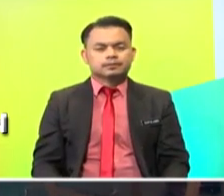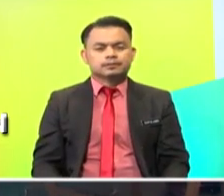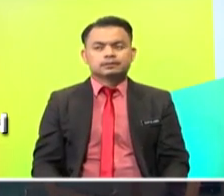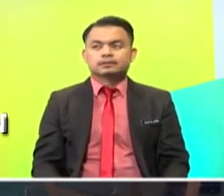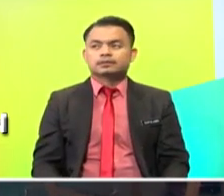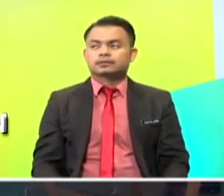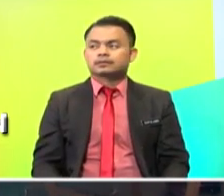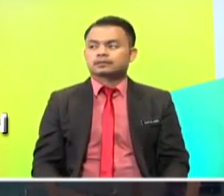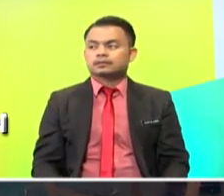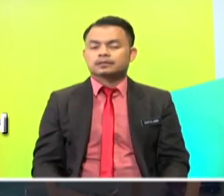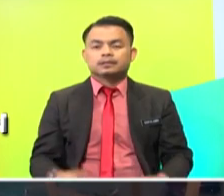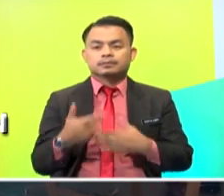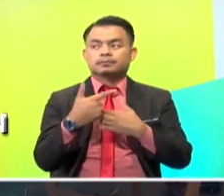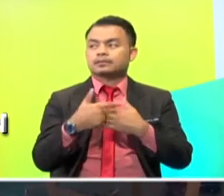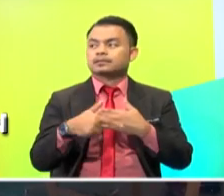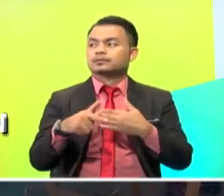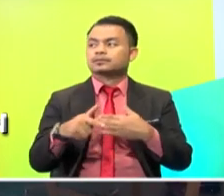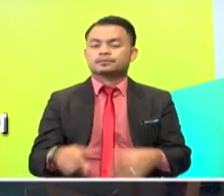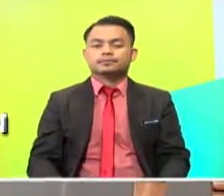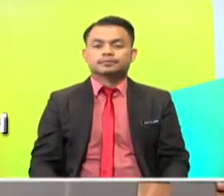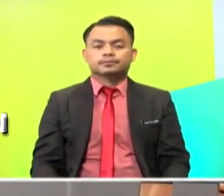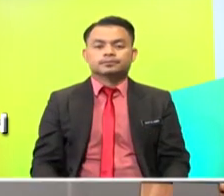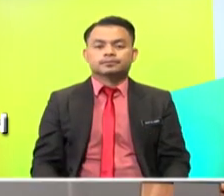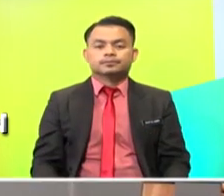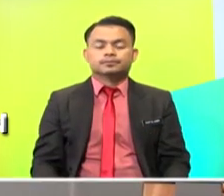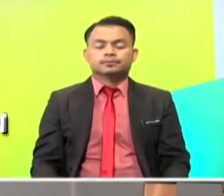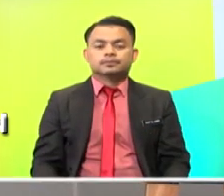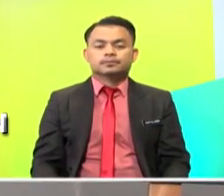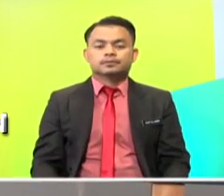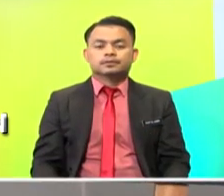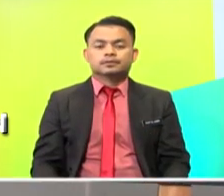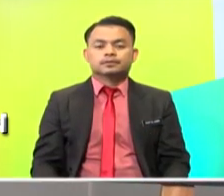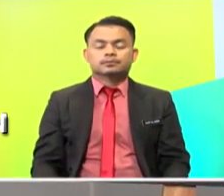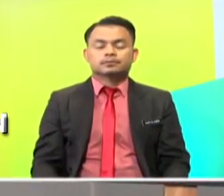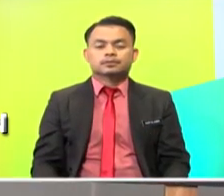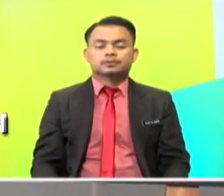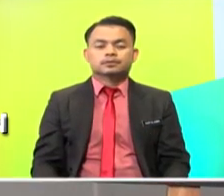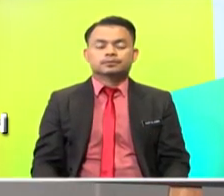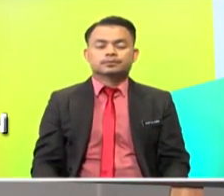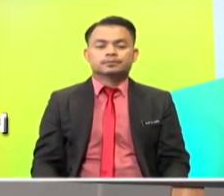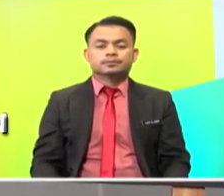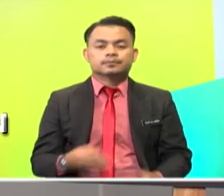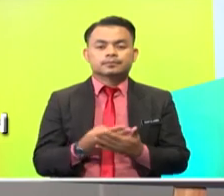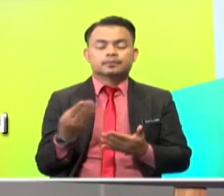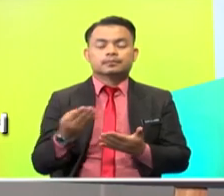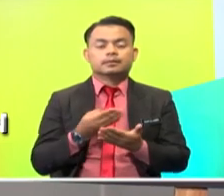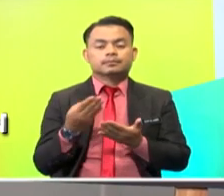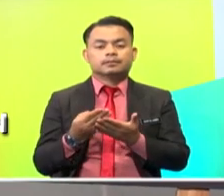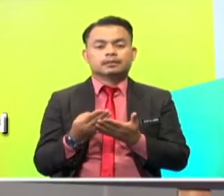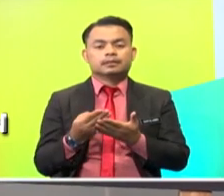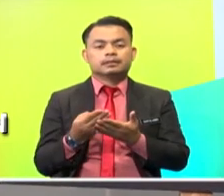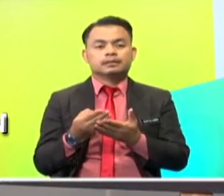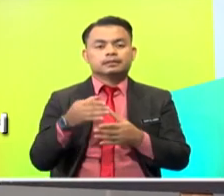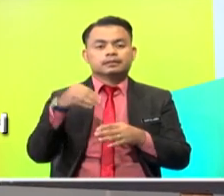ciego berkali ngopo ya oke Makanya buka like lah makanan yang telah diproses dan ditindak